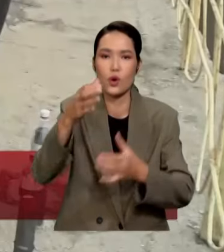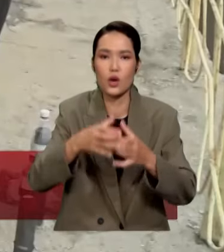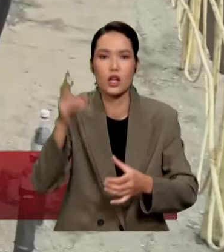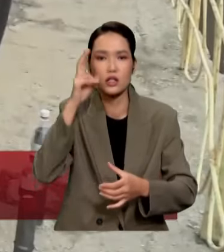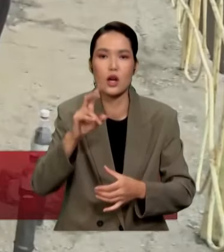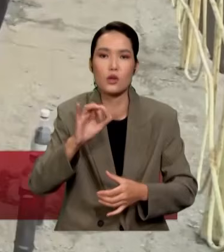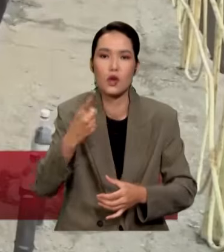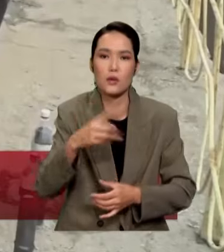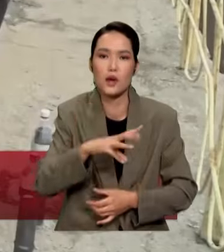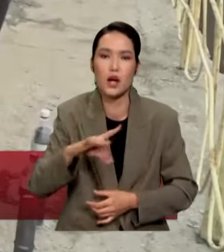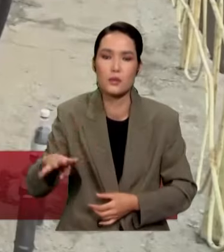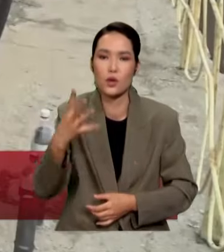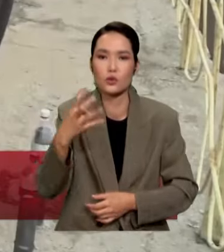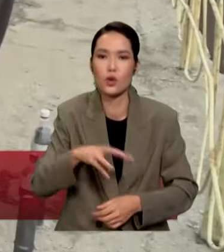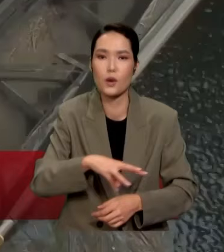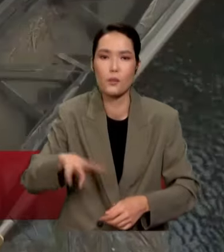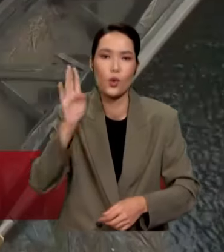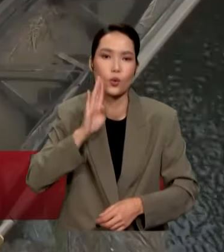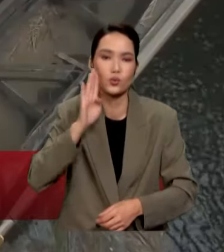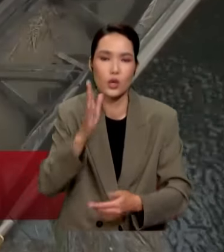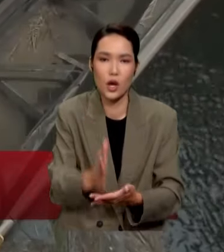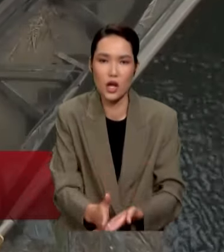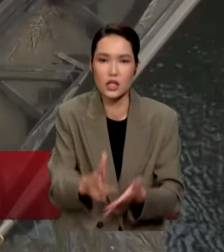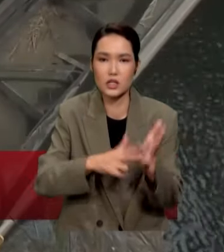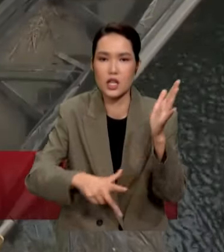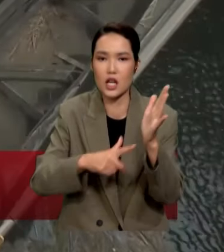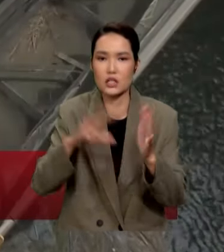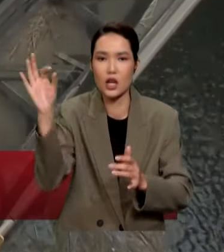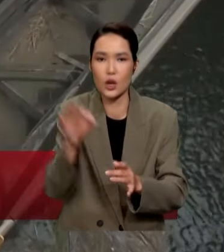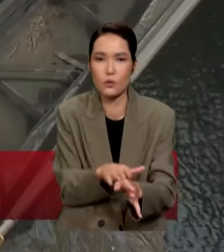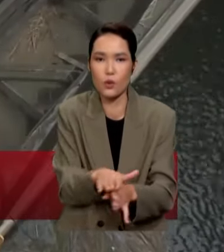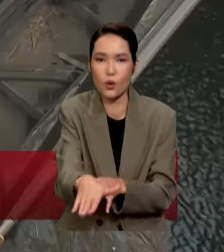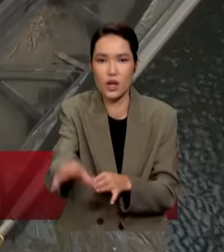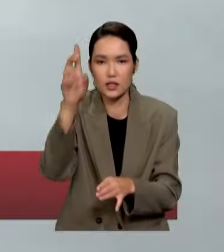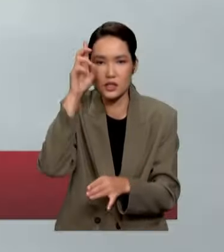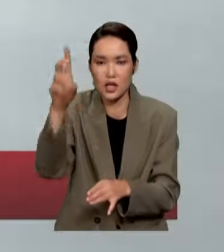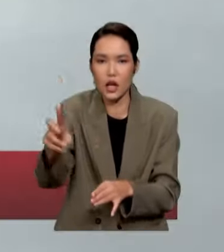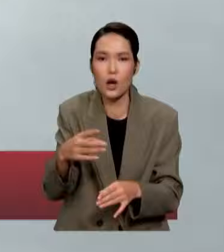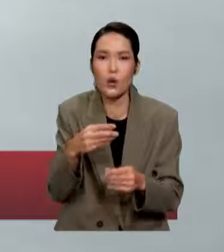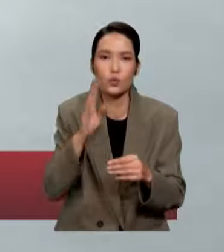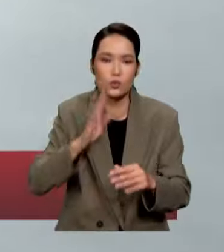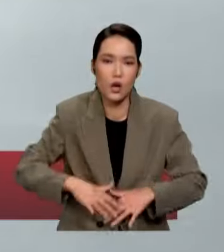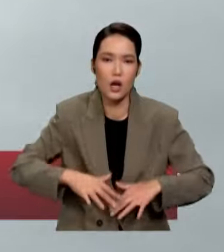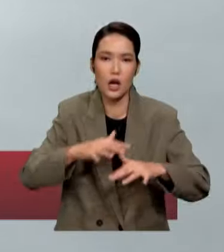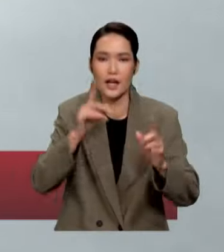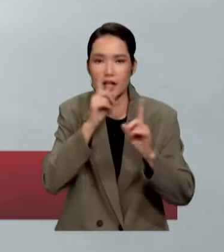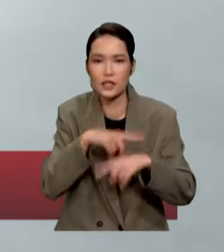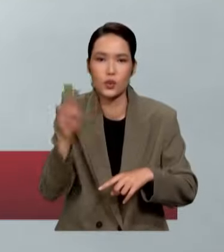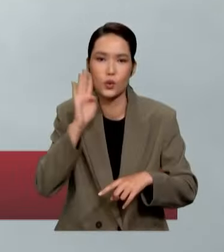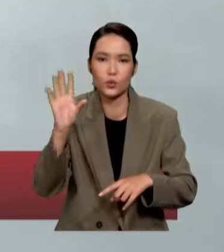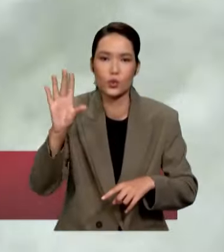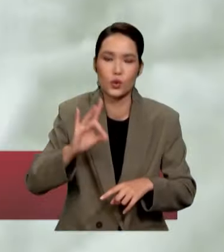Қаратомарда 1 миллиард 400 миллион текше метр су бар. 87%-ға толы. Елді мекендерді топан су басып қалмасы үшін су